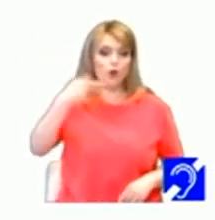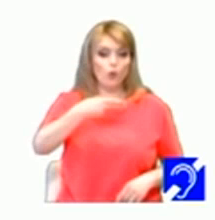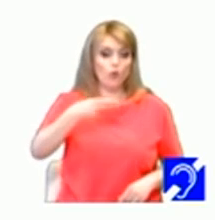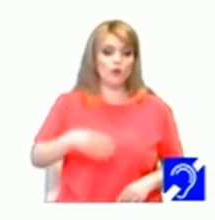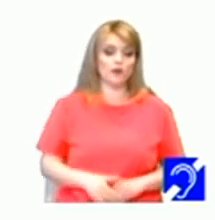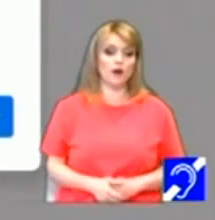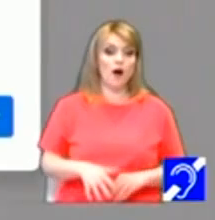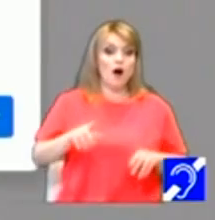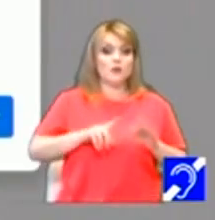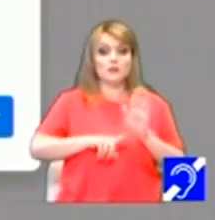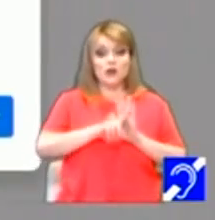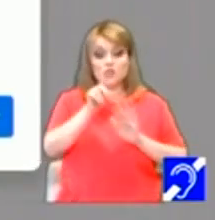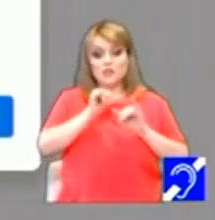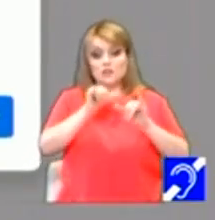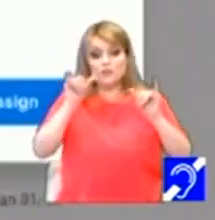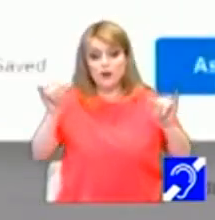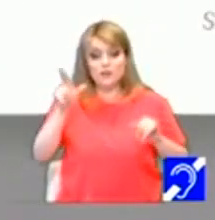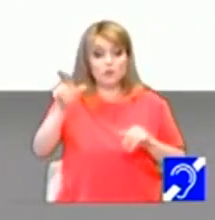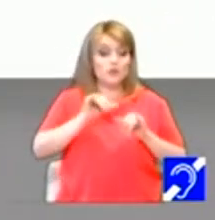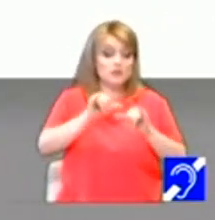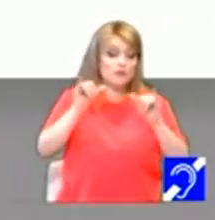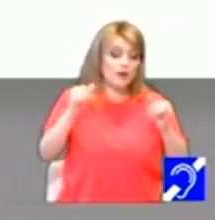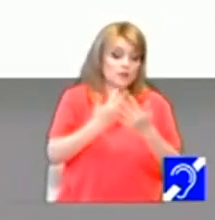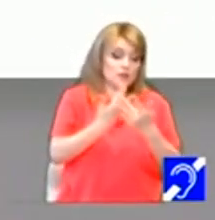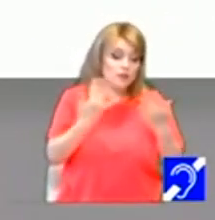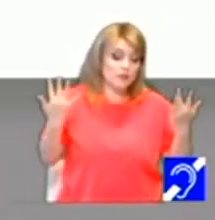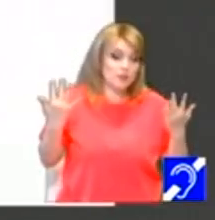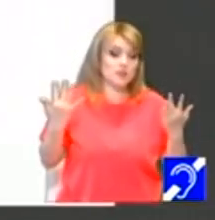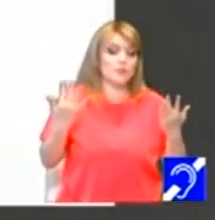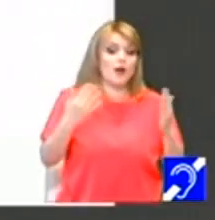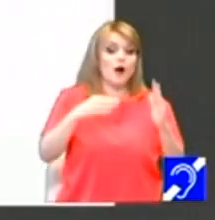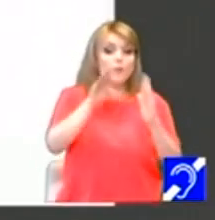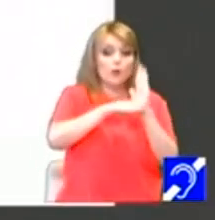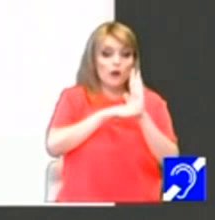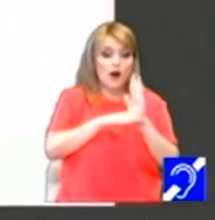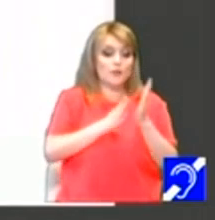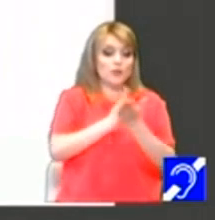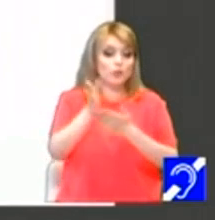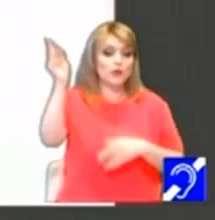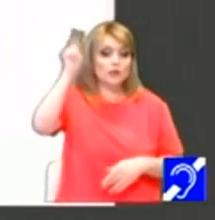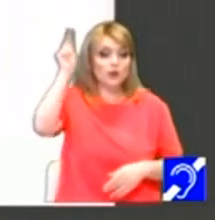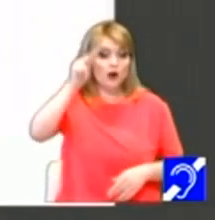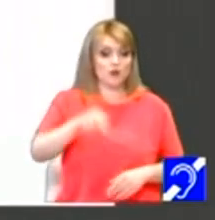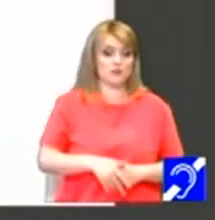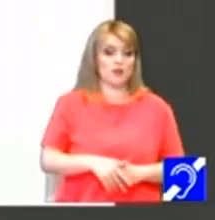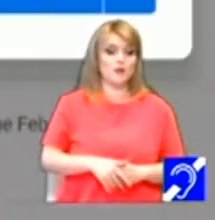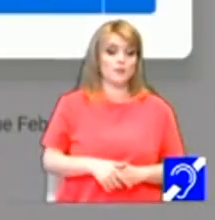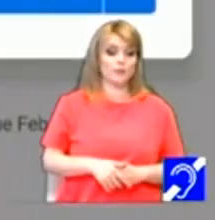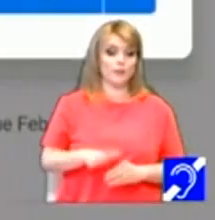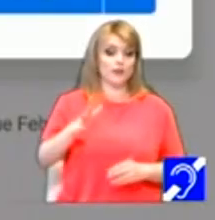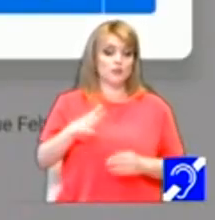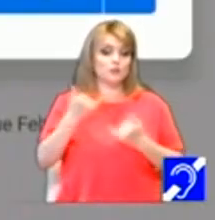a dezvoltat o serie de aplicații pentru educație și a adoptat strategia de a